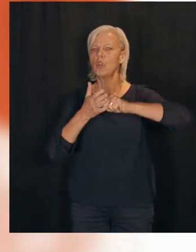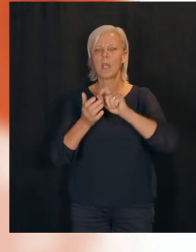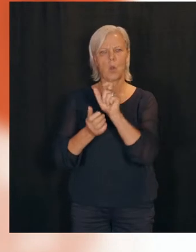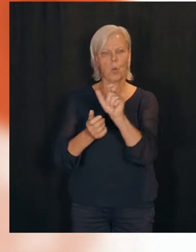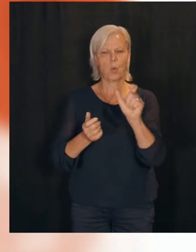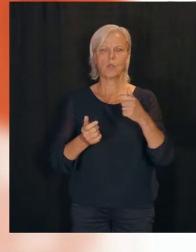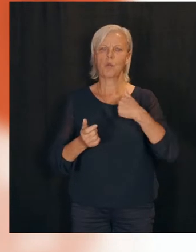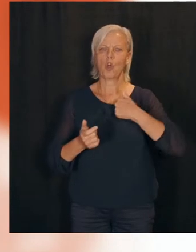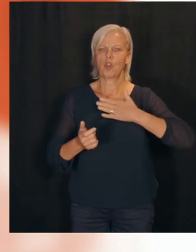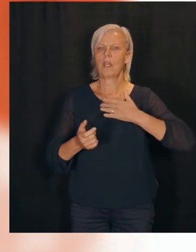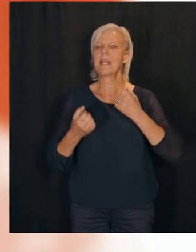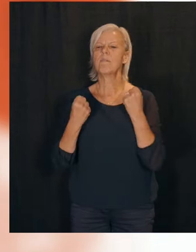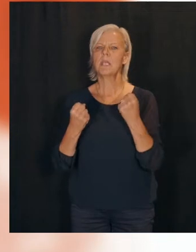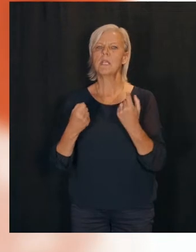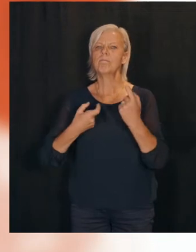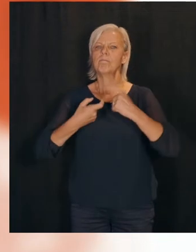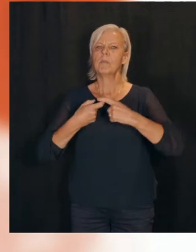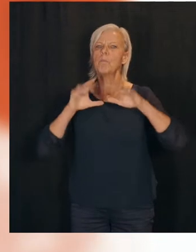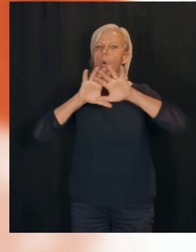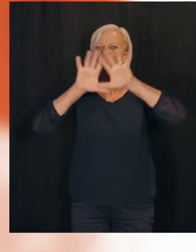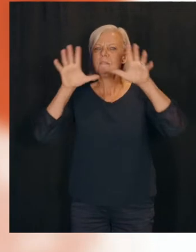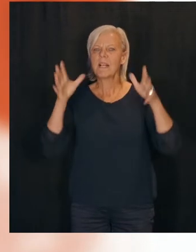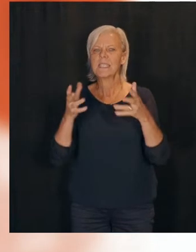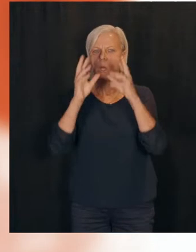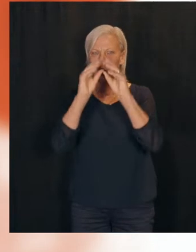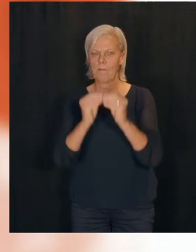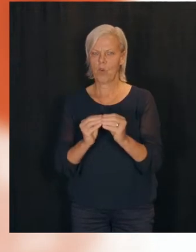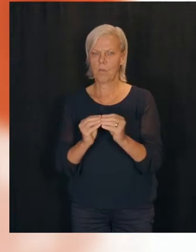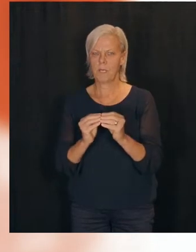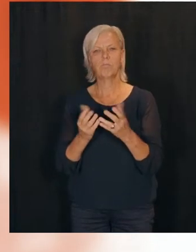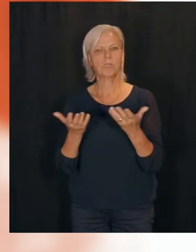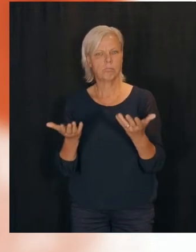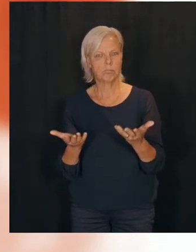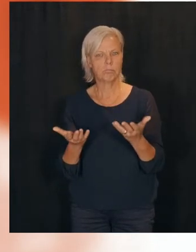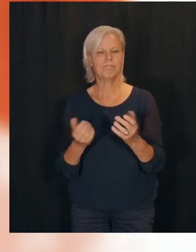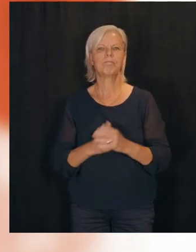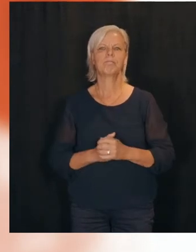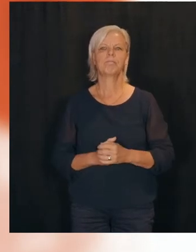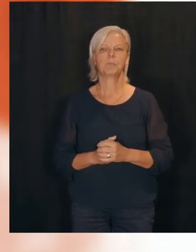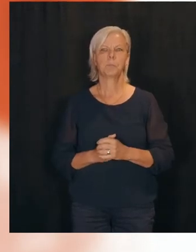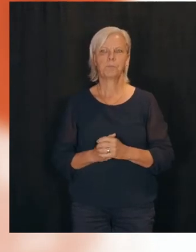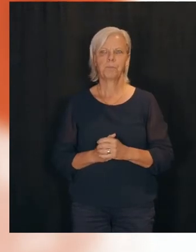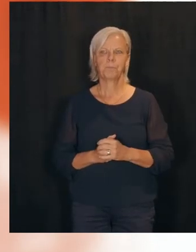är viktiga när det gäller universell utformning. Om jag kan få nästa, tack.